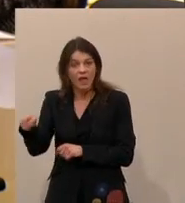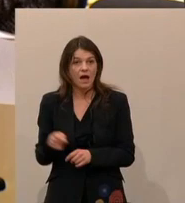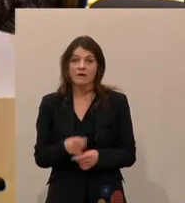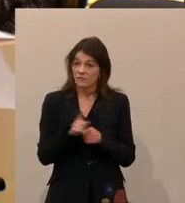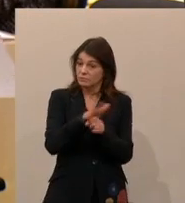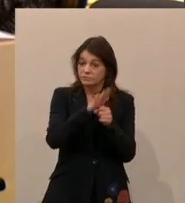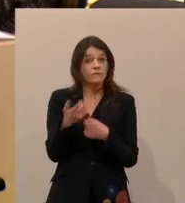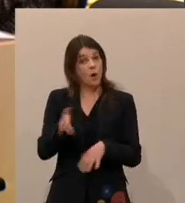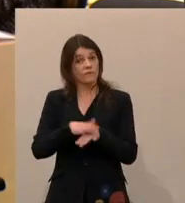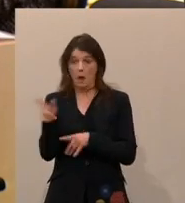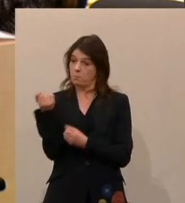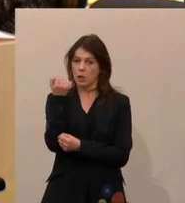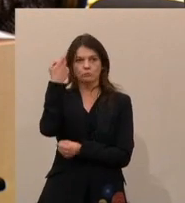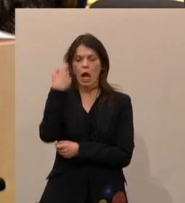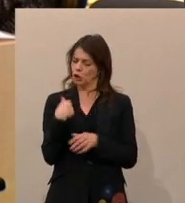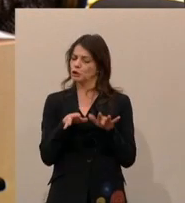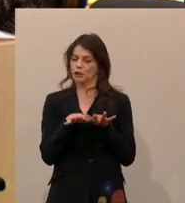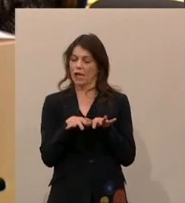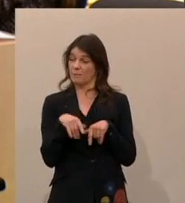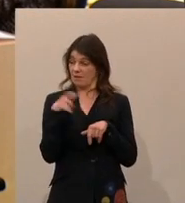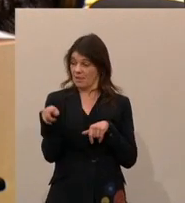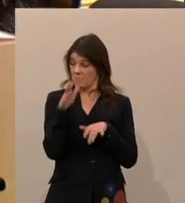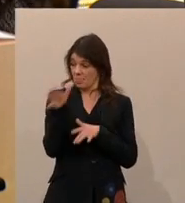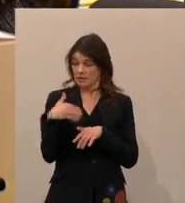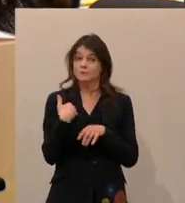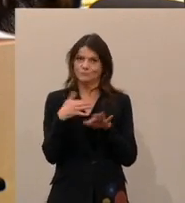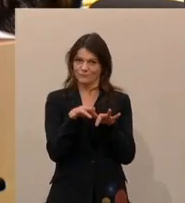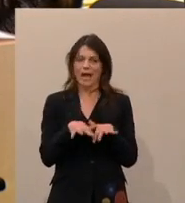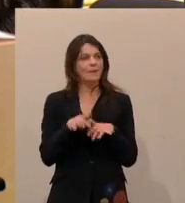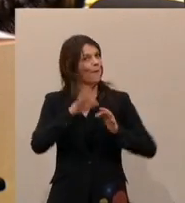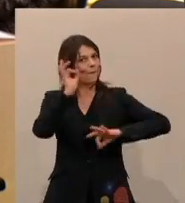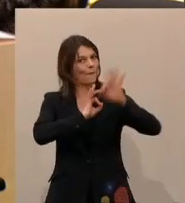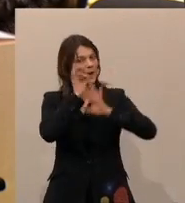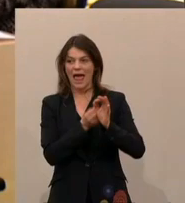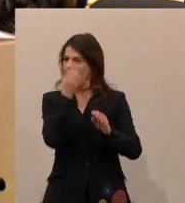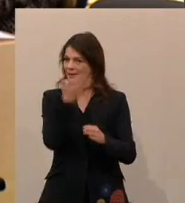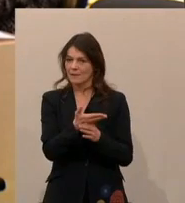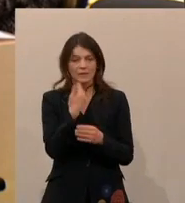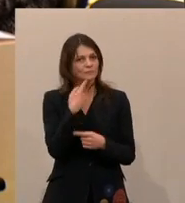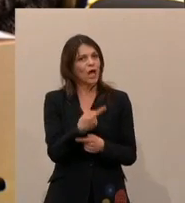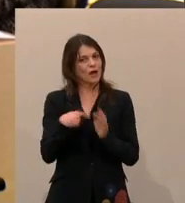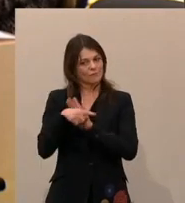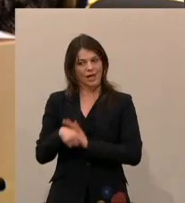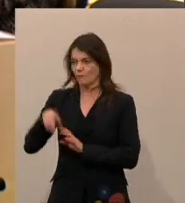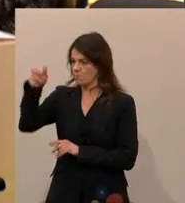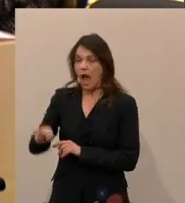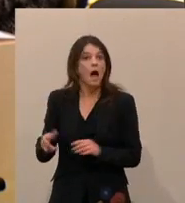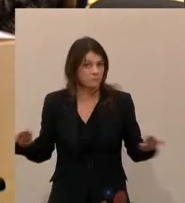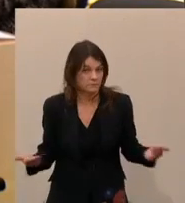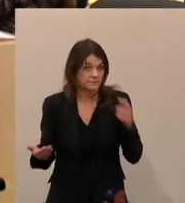nach politischer Anschauung, dann schreibe ich über denjenigen, den ich nicht mag, etwas hinein und die Google-Ergebnisse bringen dann die entsprechenden